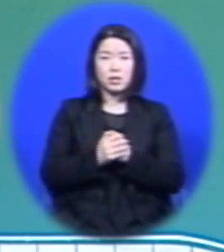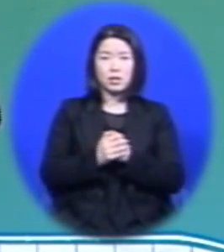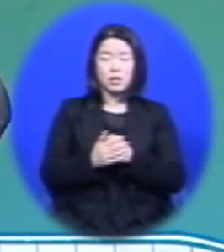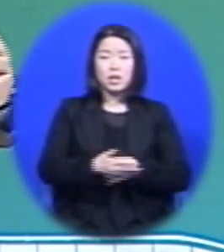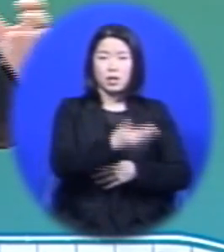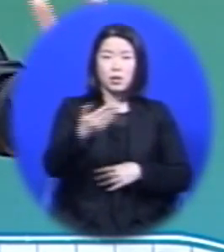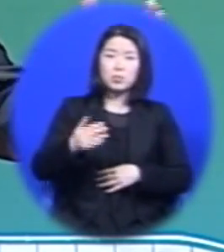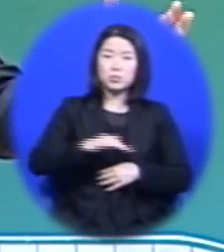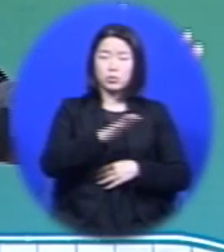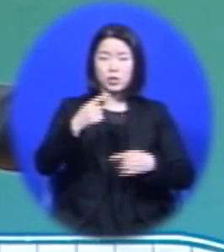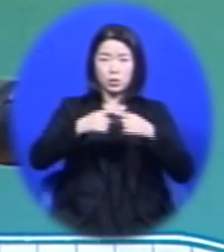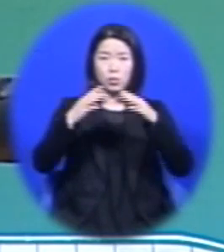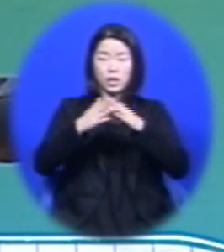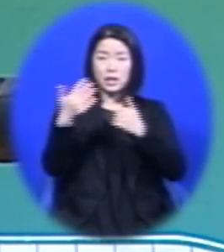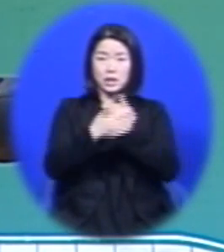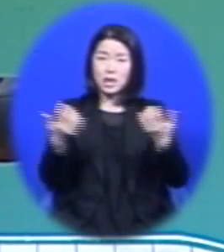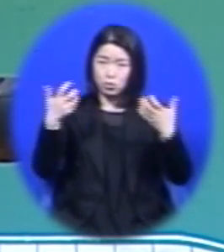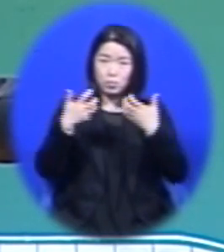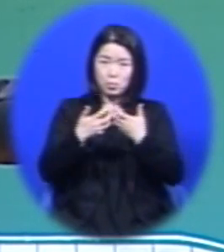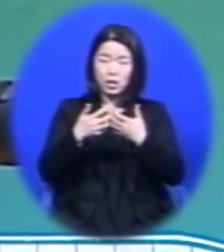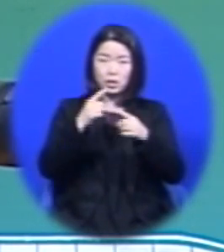여러분, 우리 교회는 은혜 충만한 교회입니까?